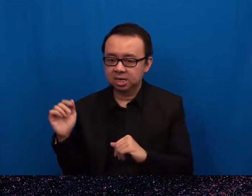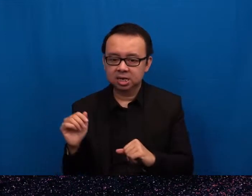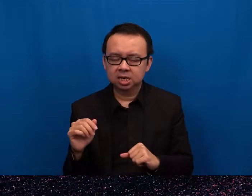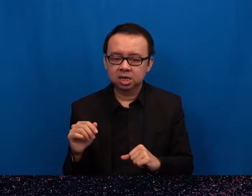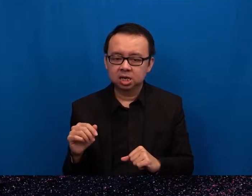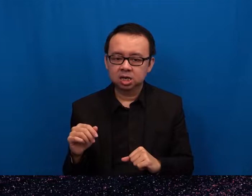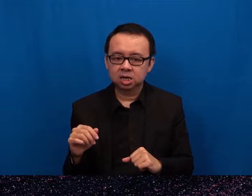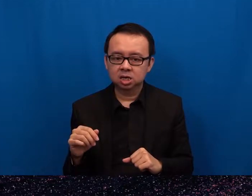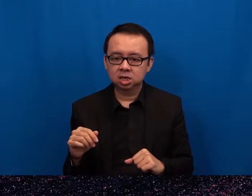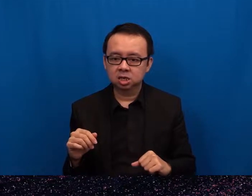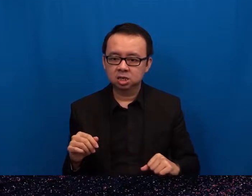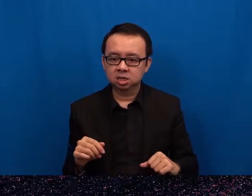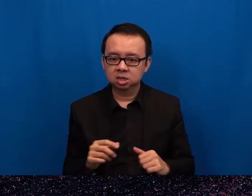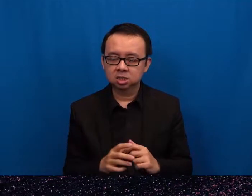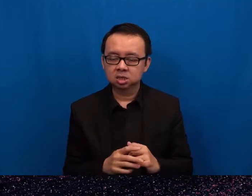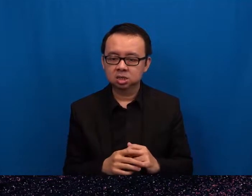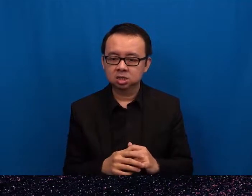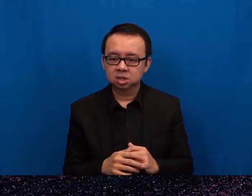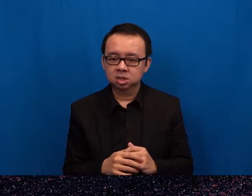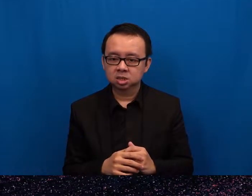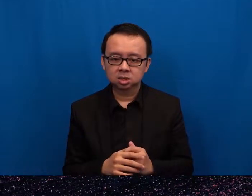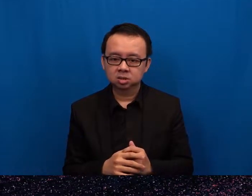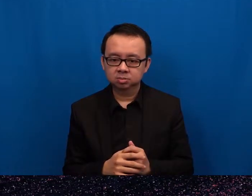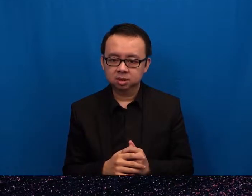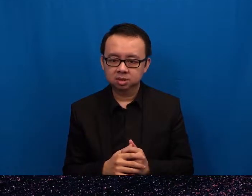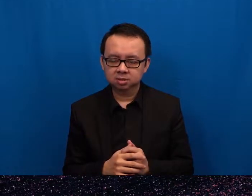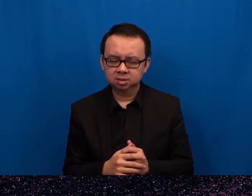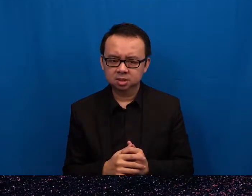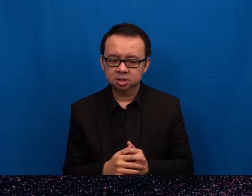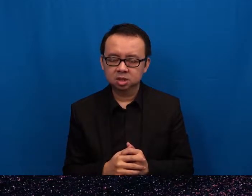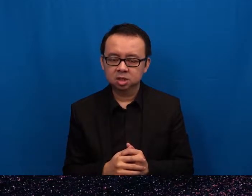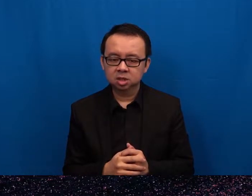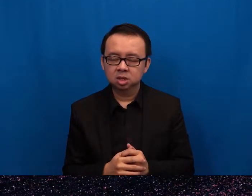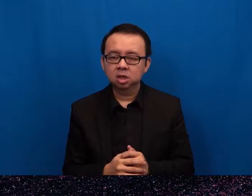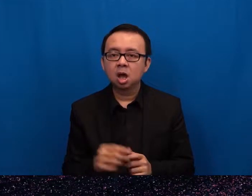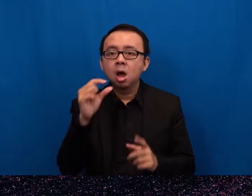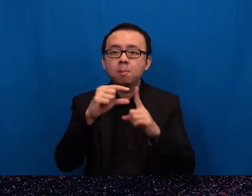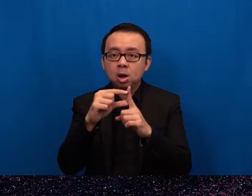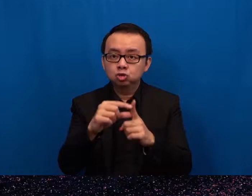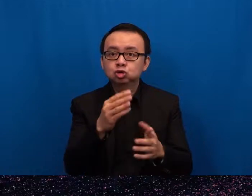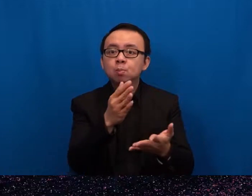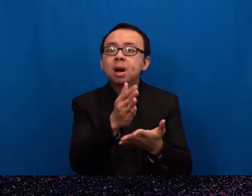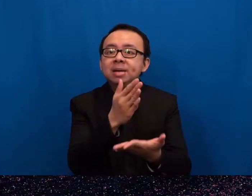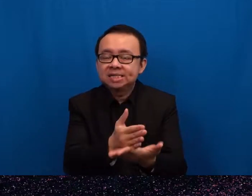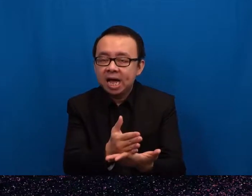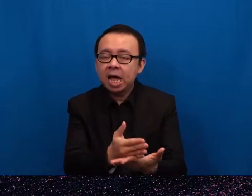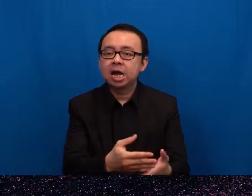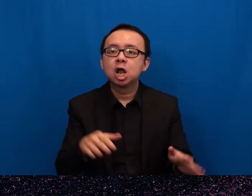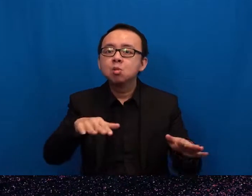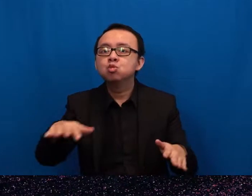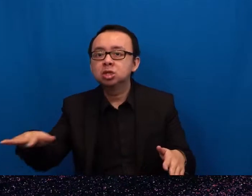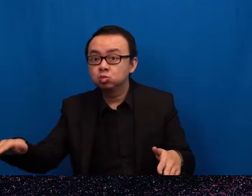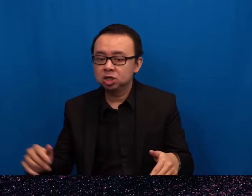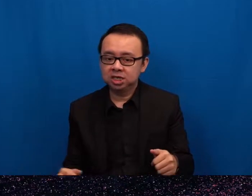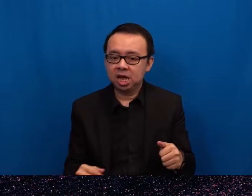murid-muridnya. Murid Yesus sih, tapi murid Paulus. Jadi Paulus menjalankan pemuritan untuk Yesus bersama dengan Yesus. Jadi termasuk murid Paulus,